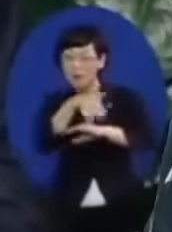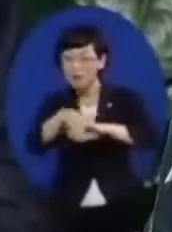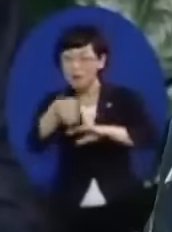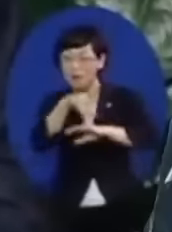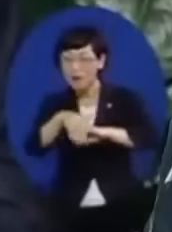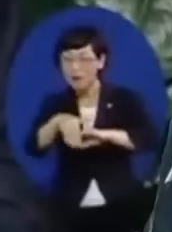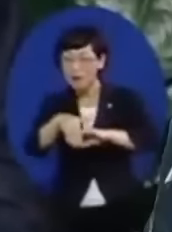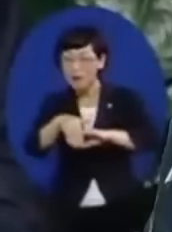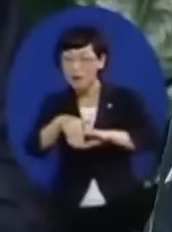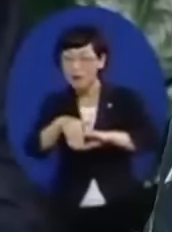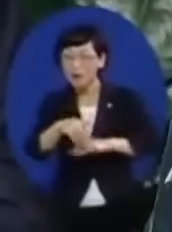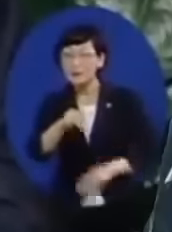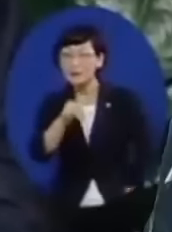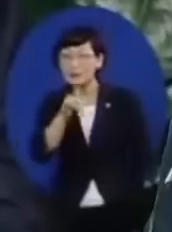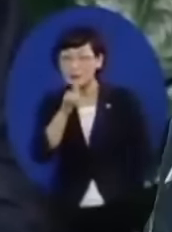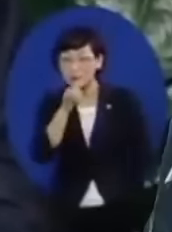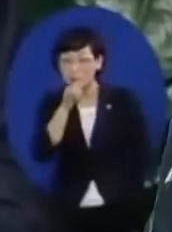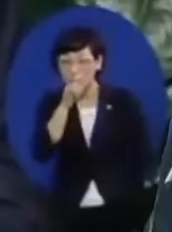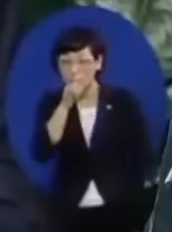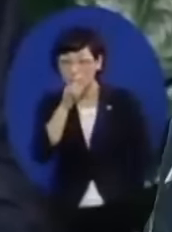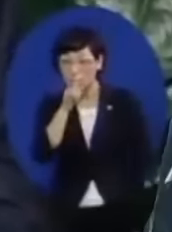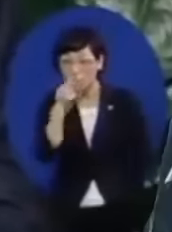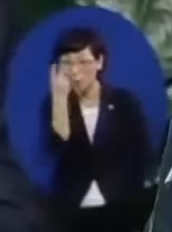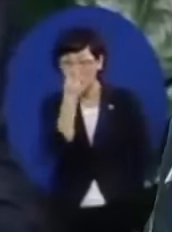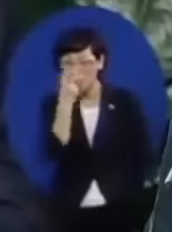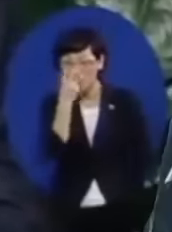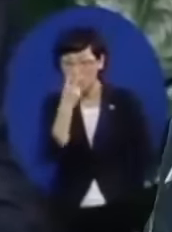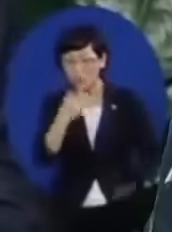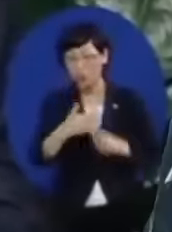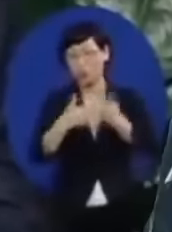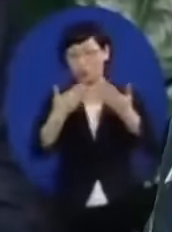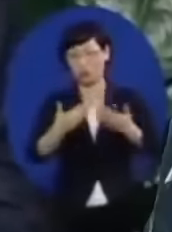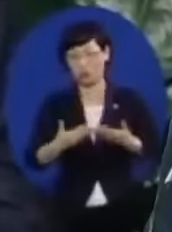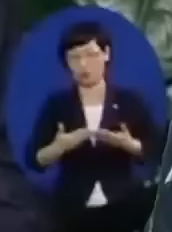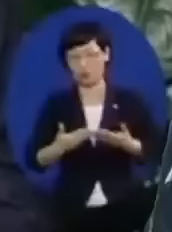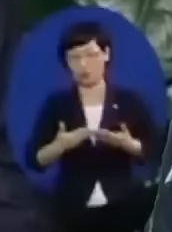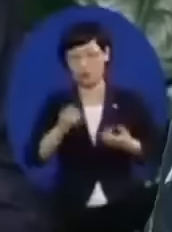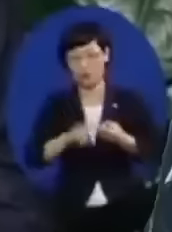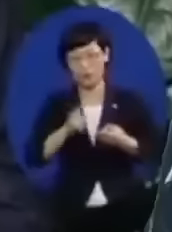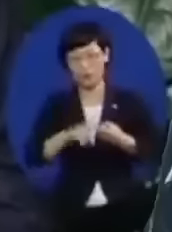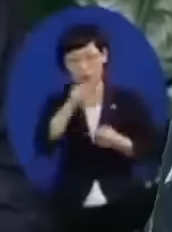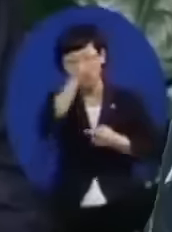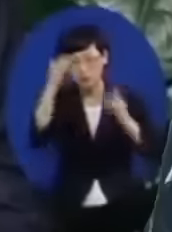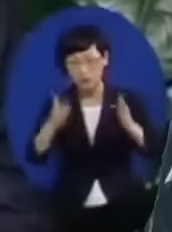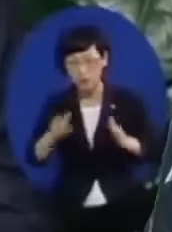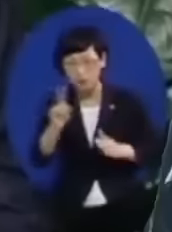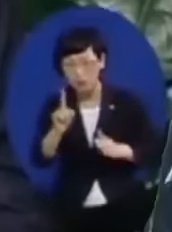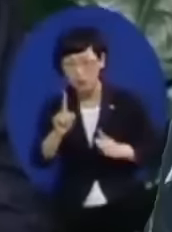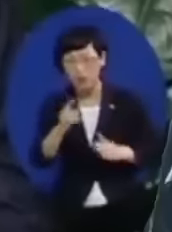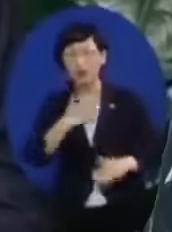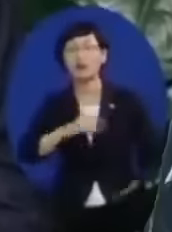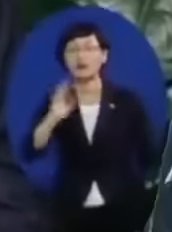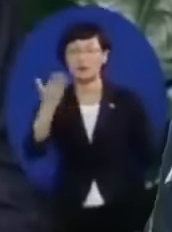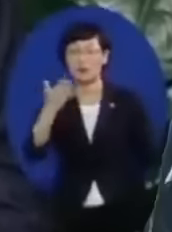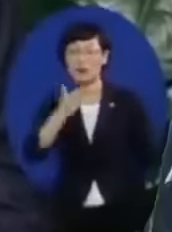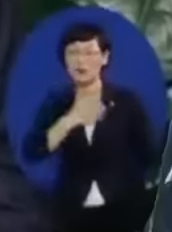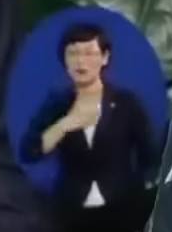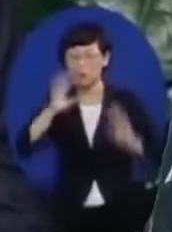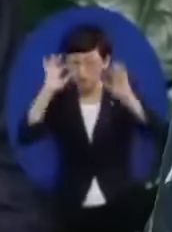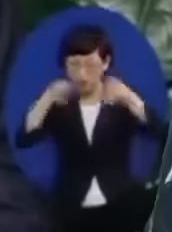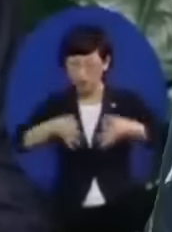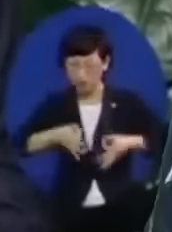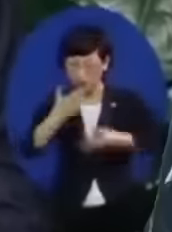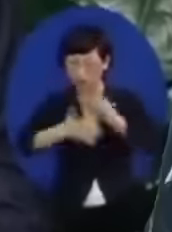계획하고 계시고 보고 계신 내 인생을 알아야 되는 것입니다. 내게 대한